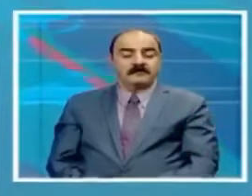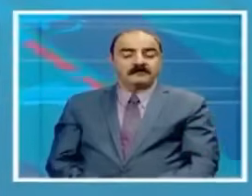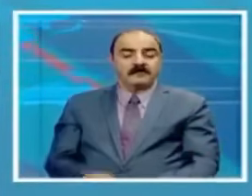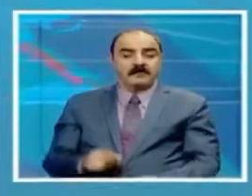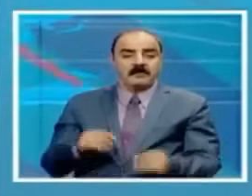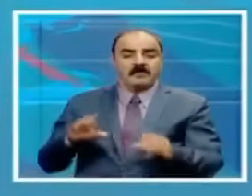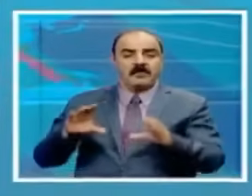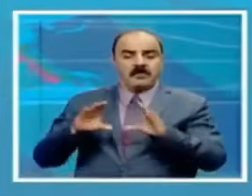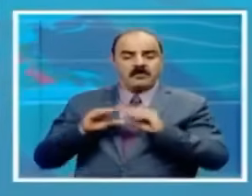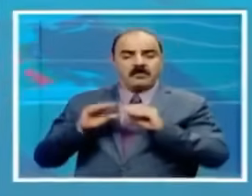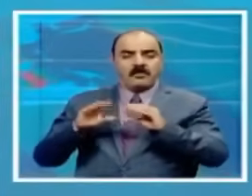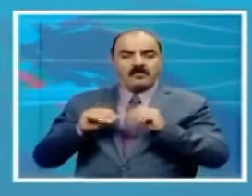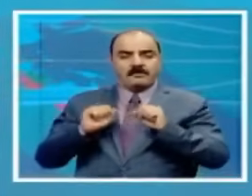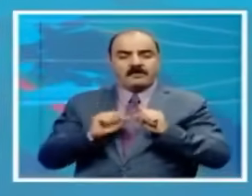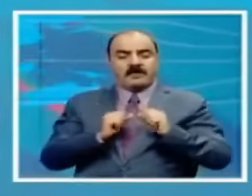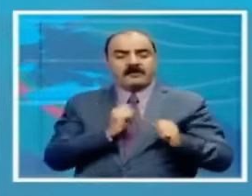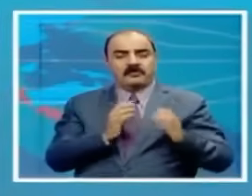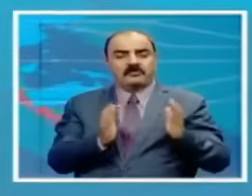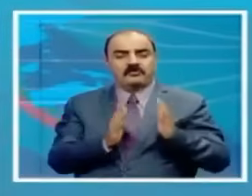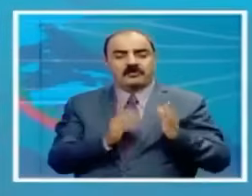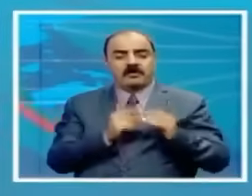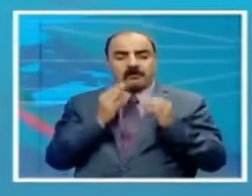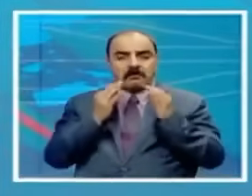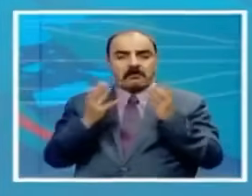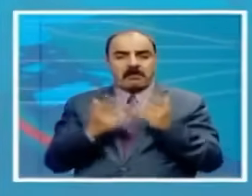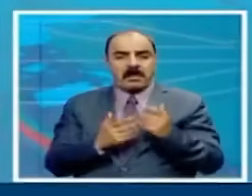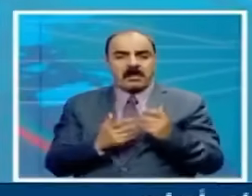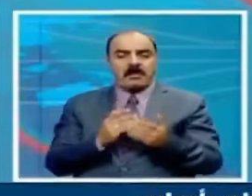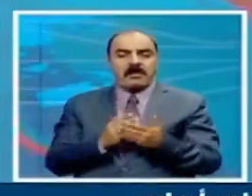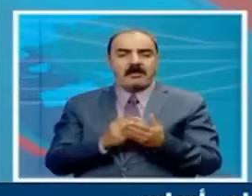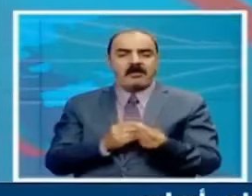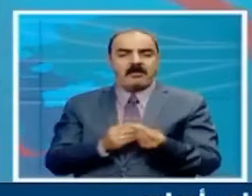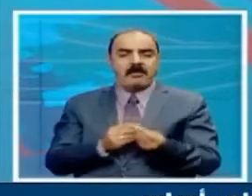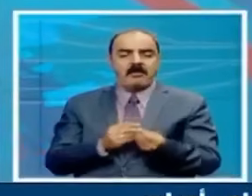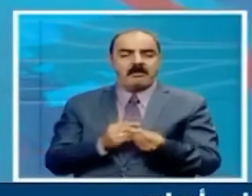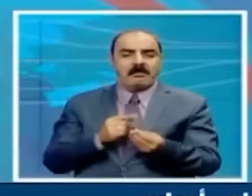انخفض الناتج المحلي الإجمالي الحقيقي للسعودية بنحو